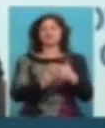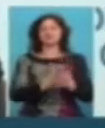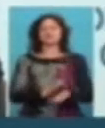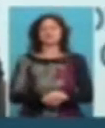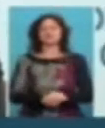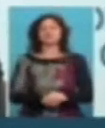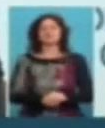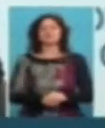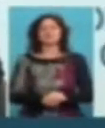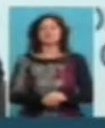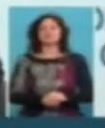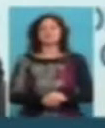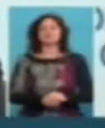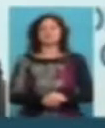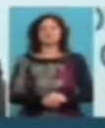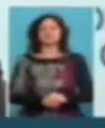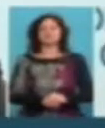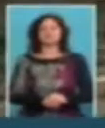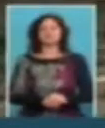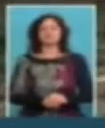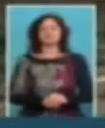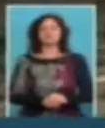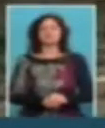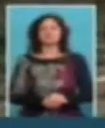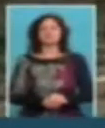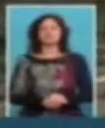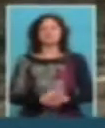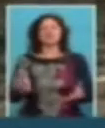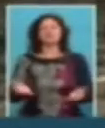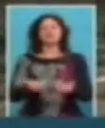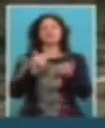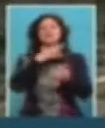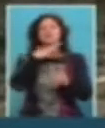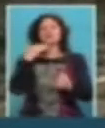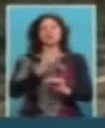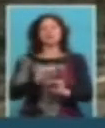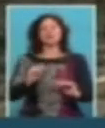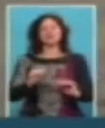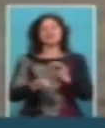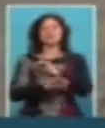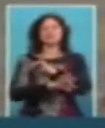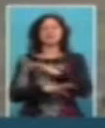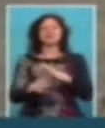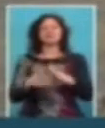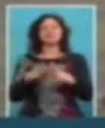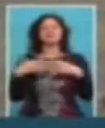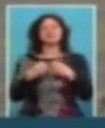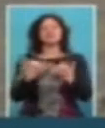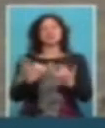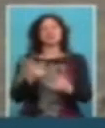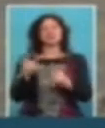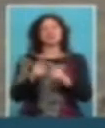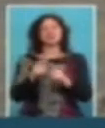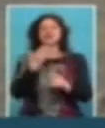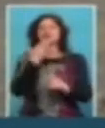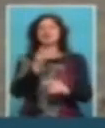қаржыландыру көзделген. В селе Варваровка пробурена скважина. Аудан әкімінің айтуынша, көп балалар мен аз қамтылған отбасыларға қолдау басты